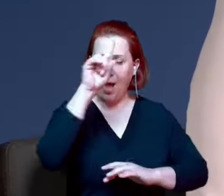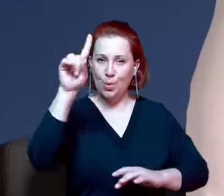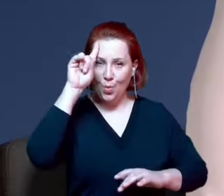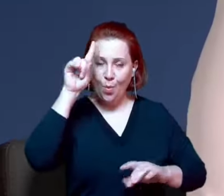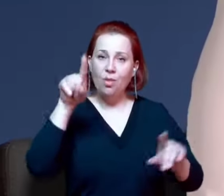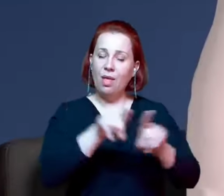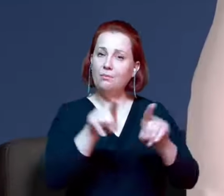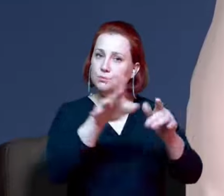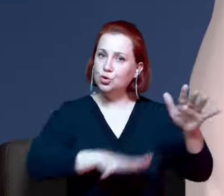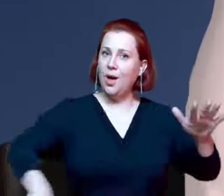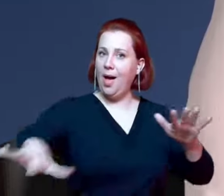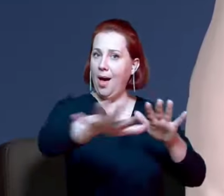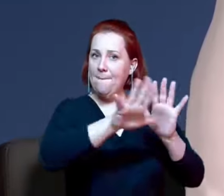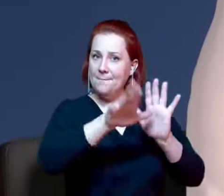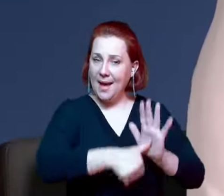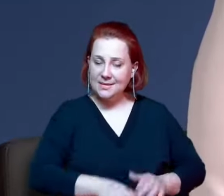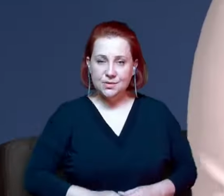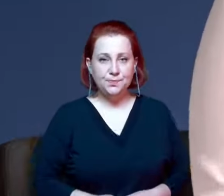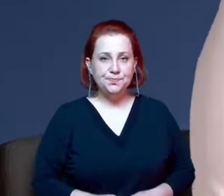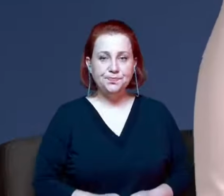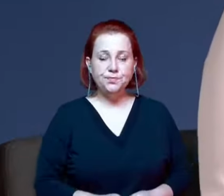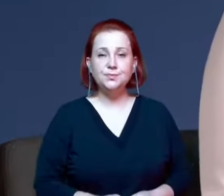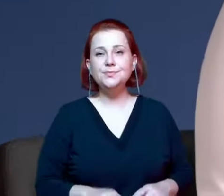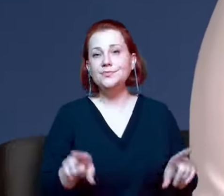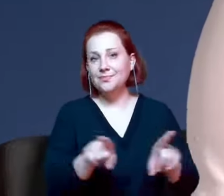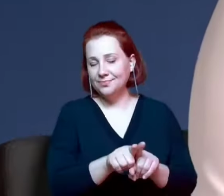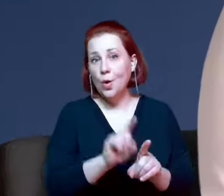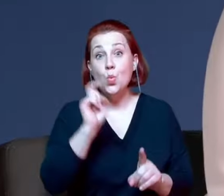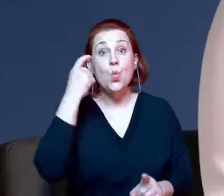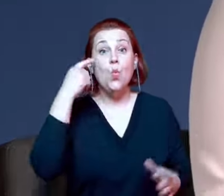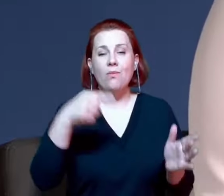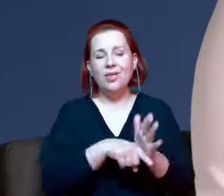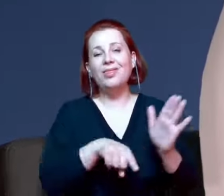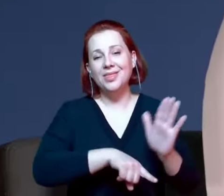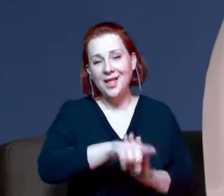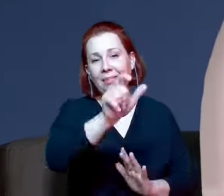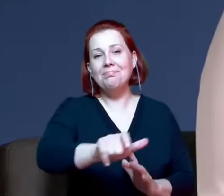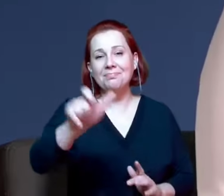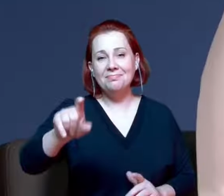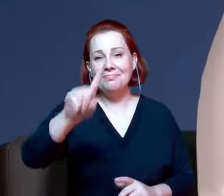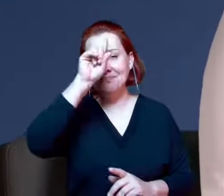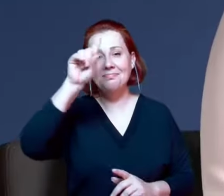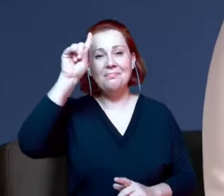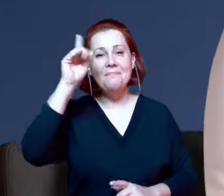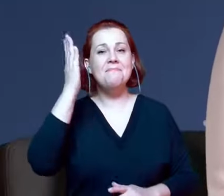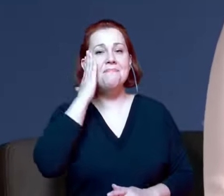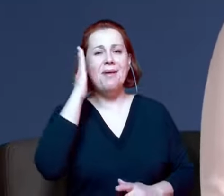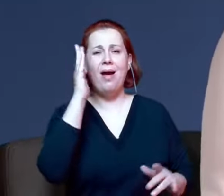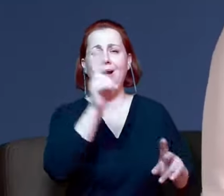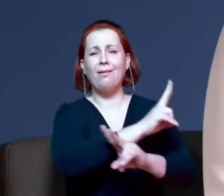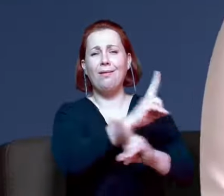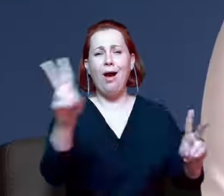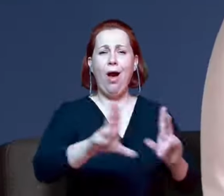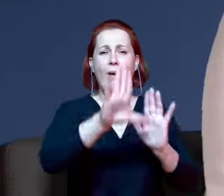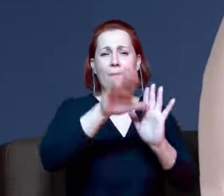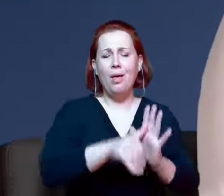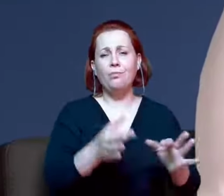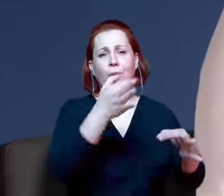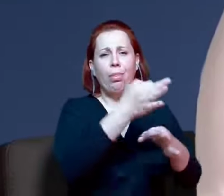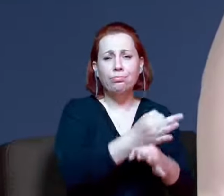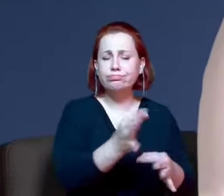przestrzeni miejskiej, ale również i przede wszystkim dla mieszkańców każdego miasta, każdego mniejszego,